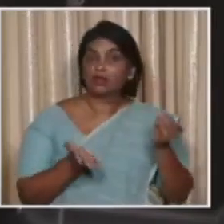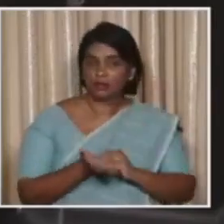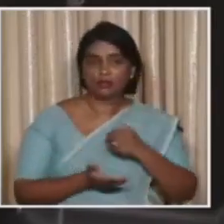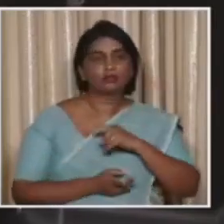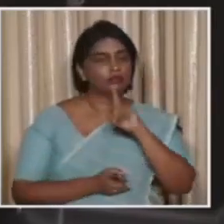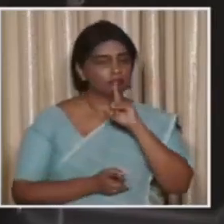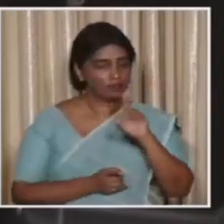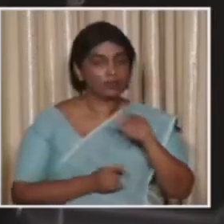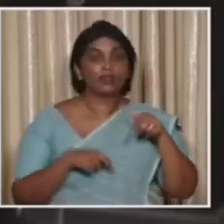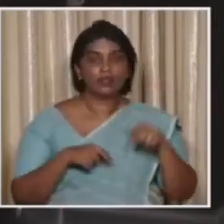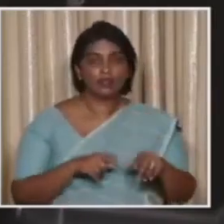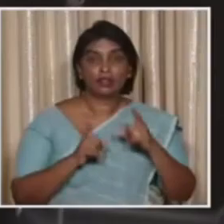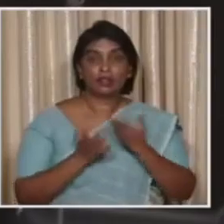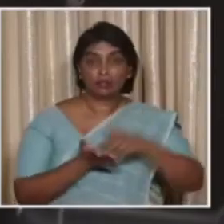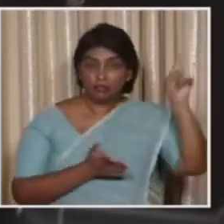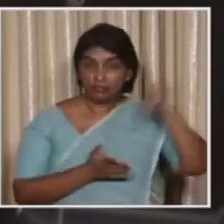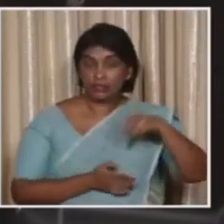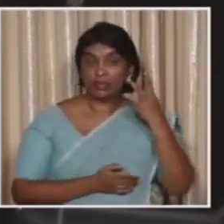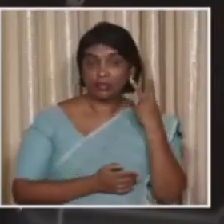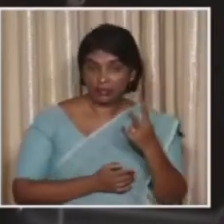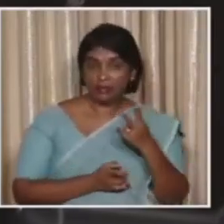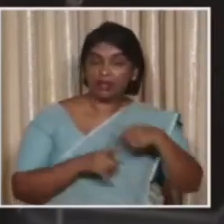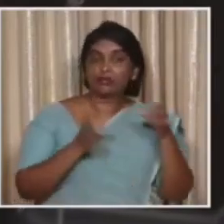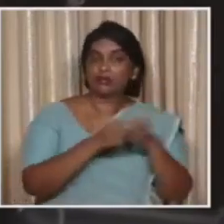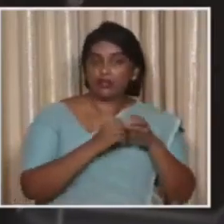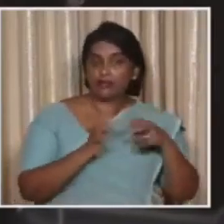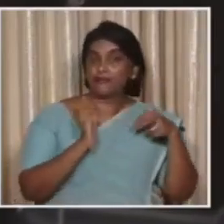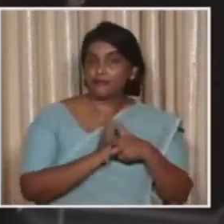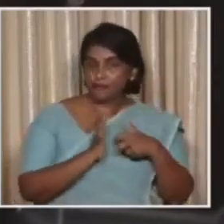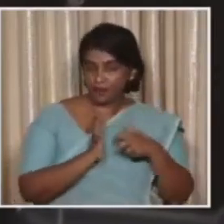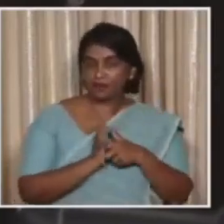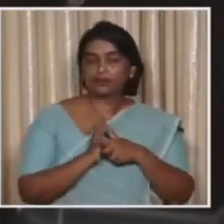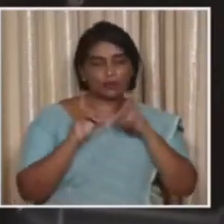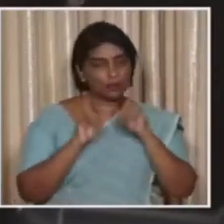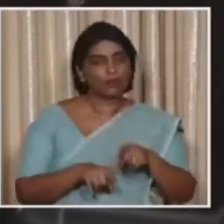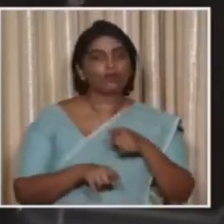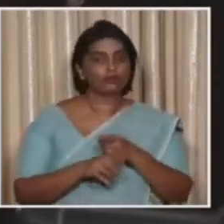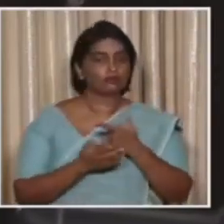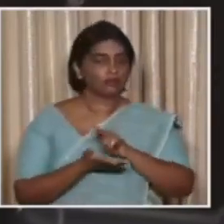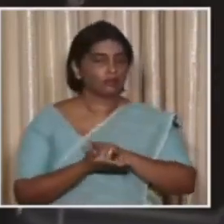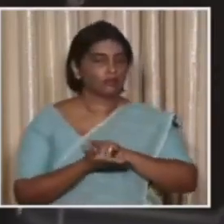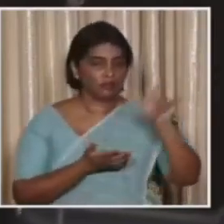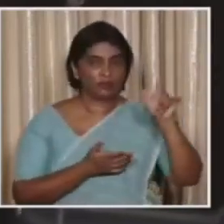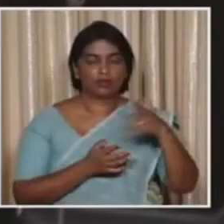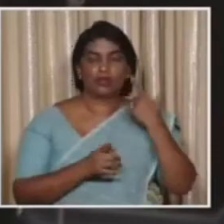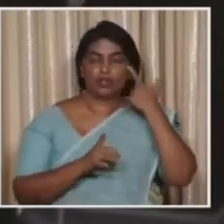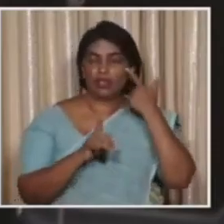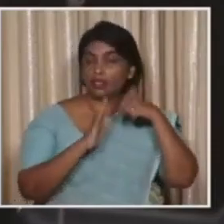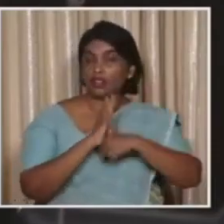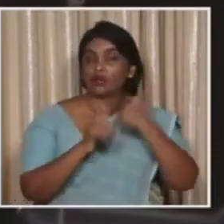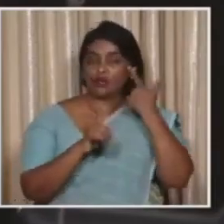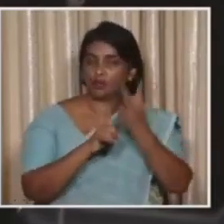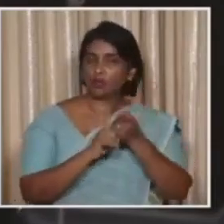කතා කරගෙන යනවා දැනට දෙපාරක් ගිහිලා ඉන්න අනිත් කණ්ඩායම් වලටත් වෙනත් විසා කැටගරි යටතේ යවන්න ඒ කොරී දකුණු කොරියාවටම